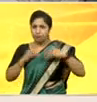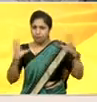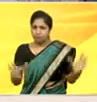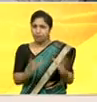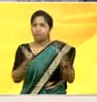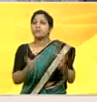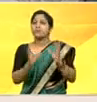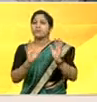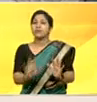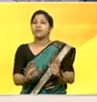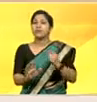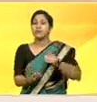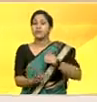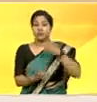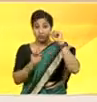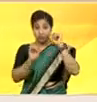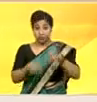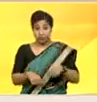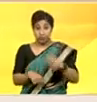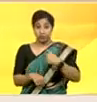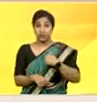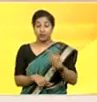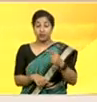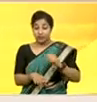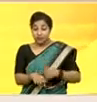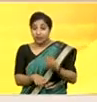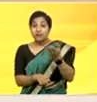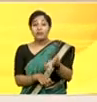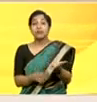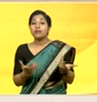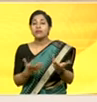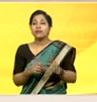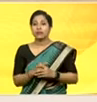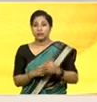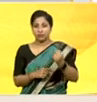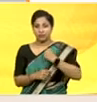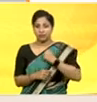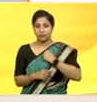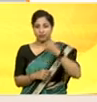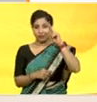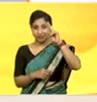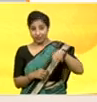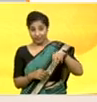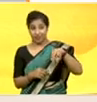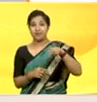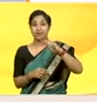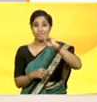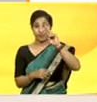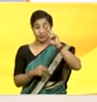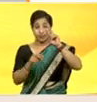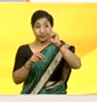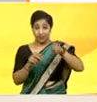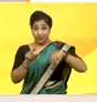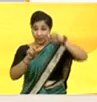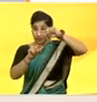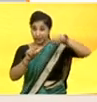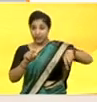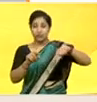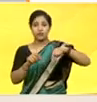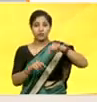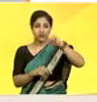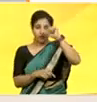करूंगा। और हाँ, इस बार हमारा हैशटैग चीयर फॉर भारत